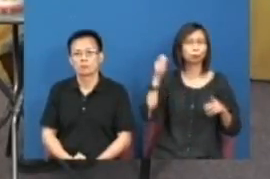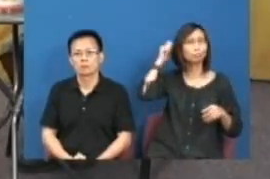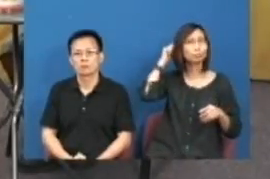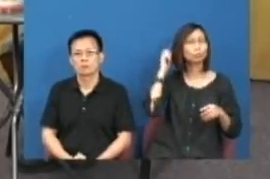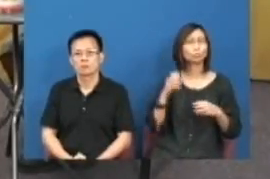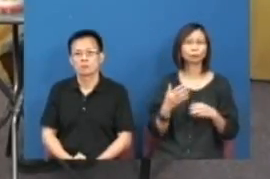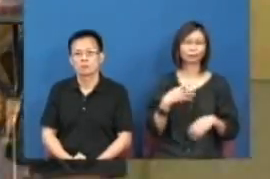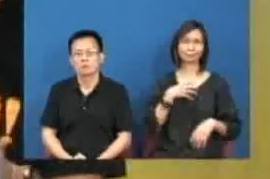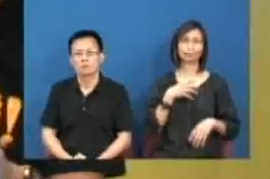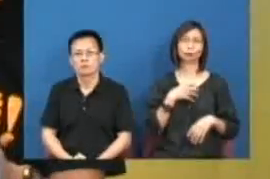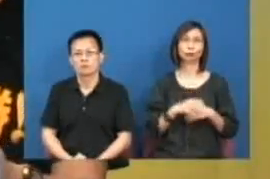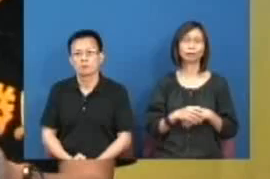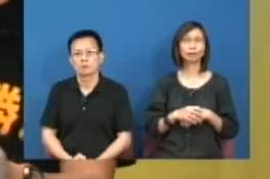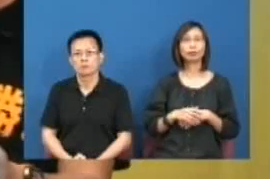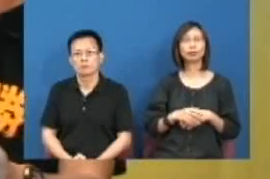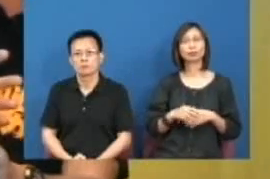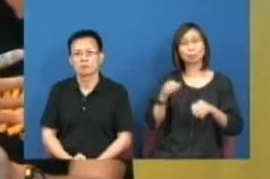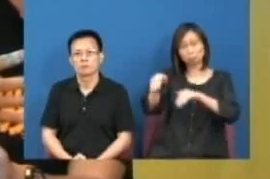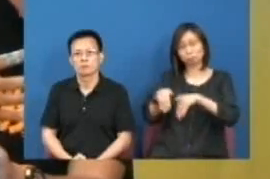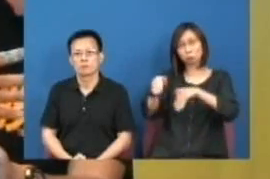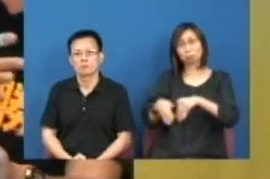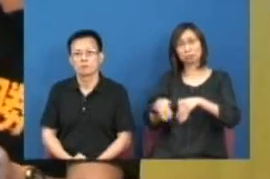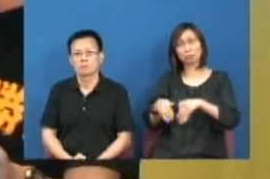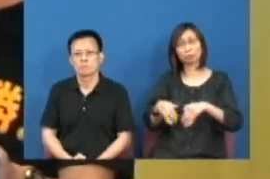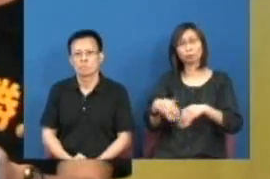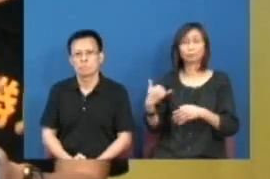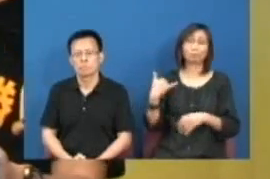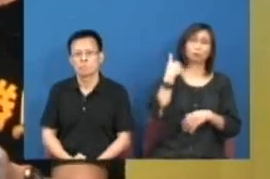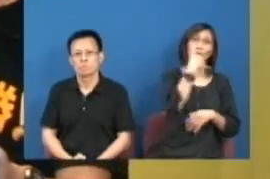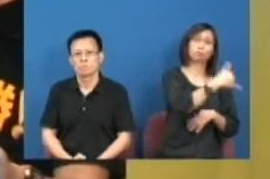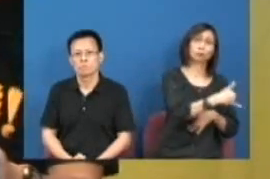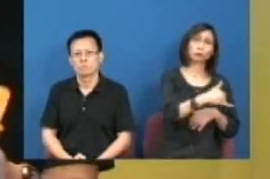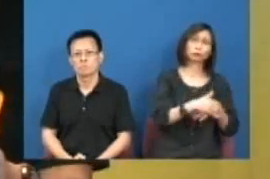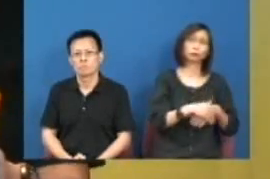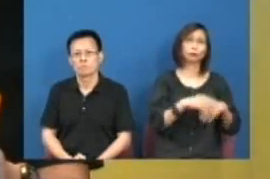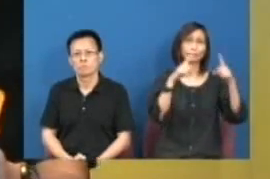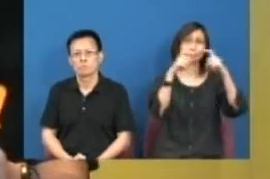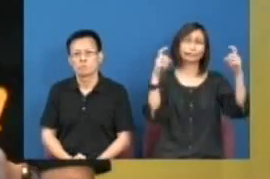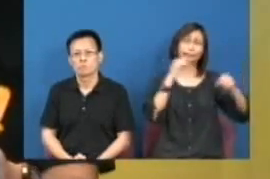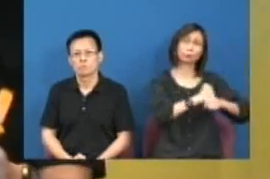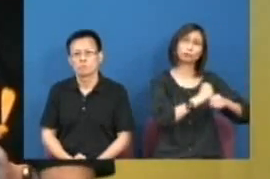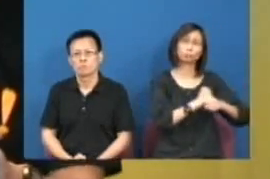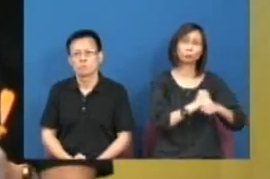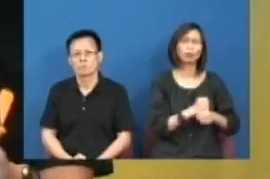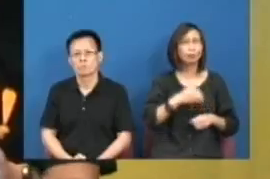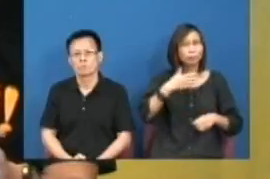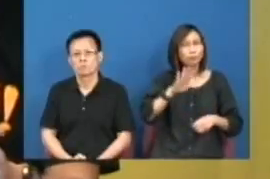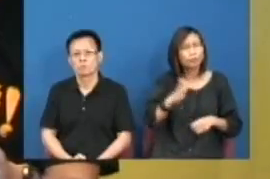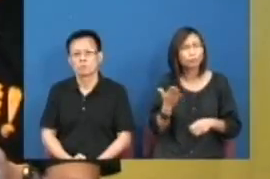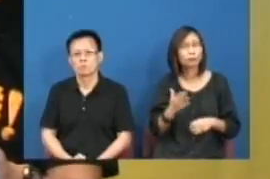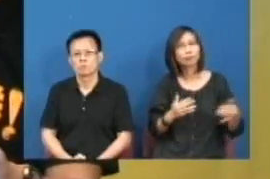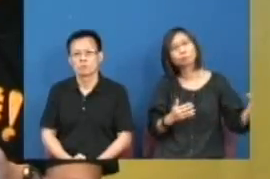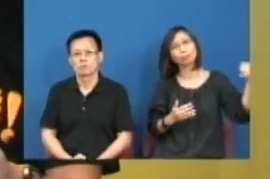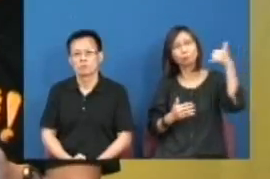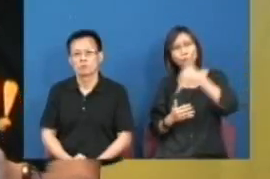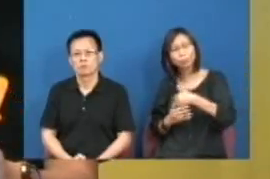一離開咗佢住嘅地方，去到城市打工。第一，就算佢話翻農村，究竟做啲咩嘢咧？唔通做下耕田？亦都好多，即係